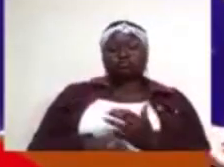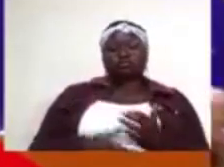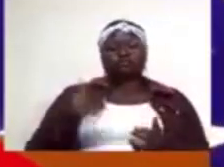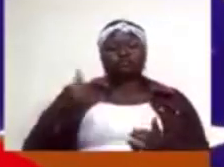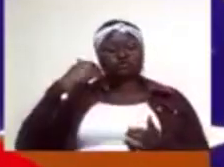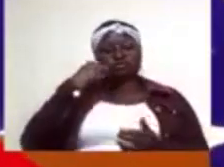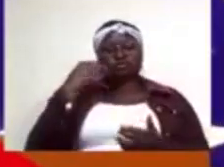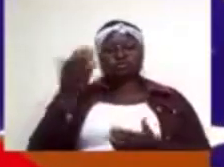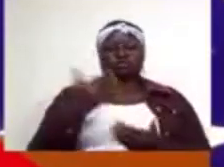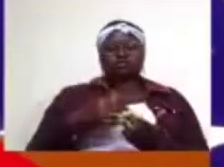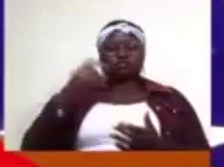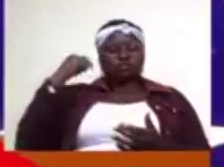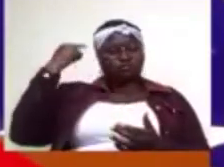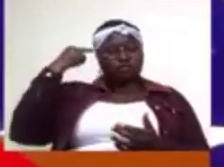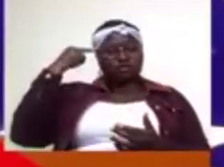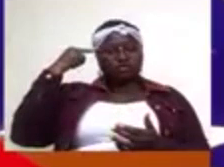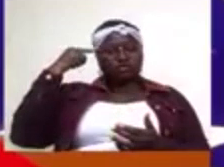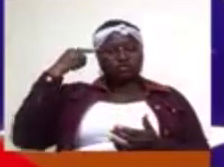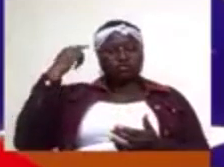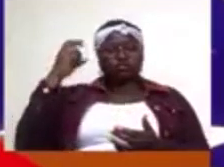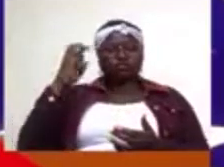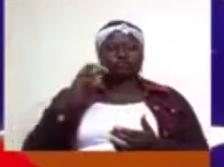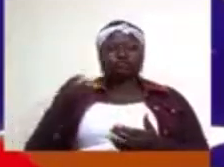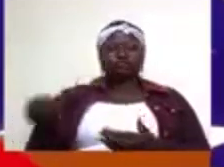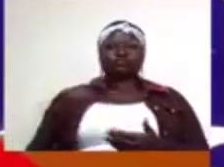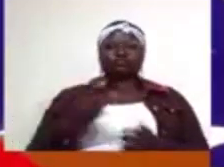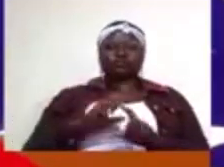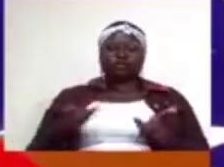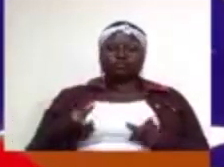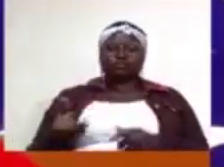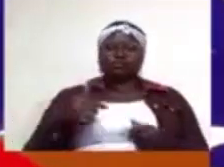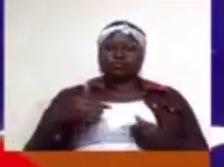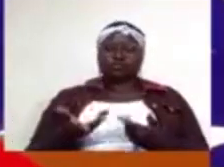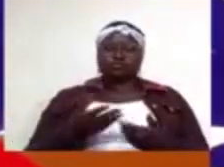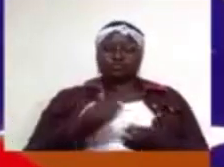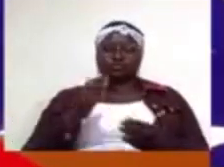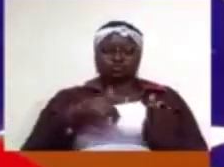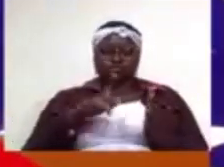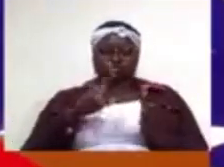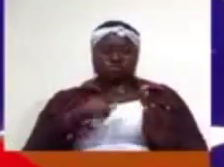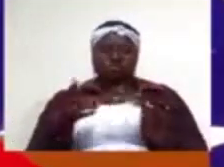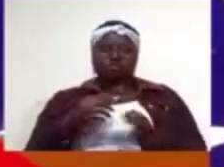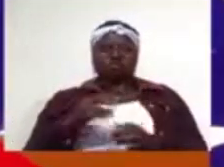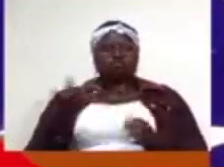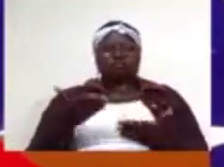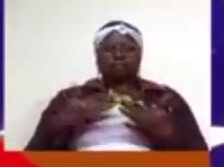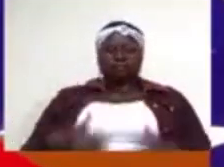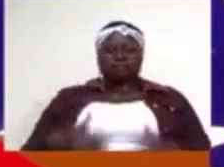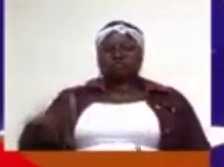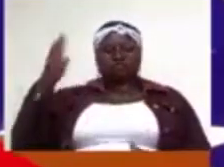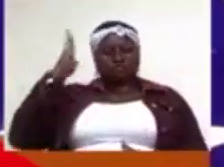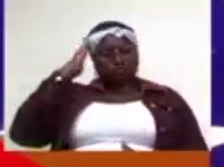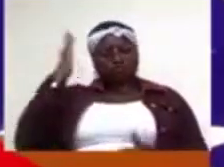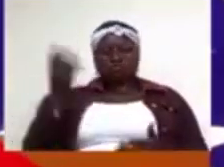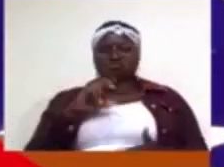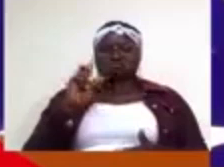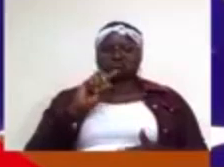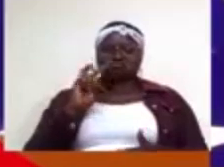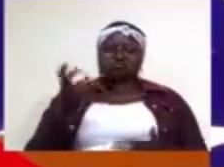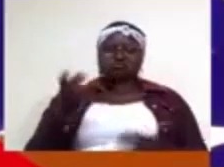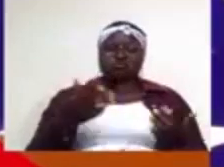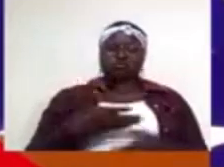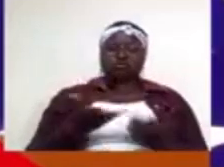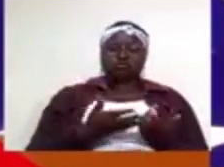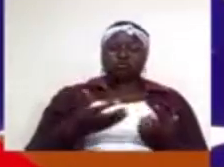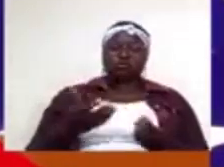ruwaru. Mm. Meshiria. But it is not highlighted and then aduma tiwi. Kugu wakora wana mwodo,